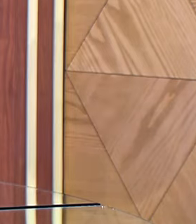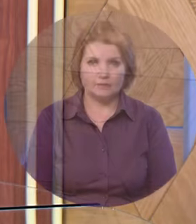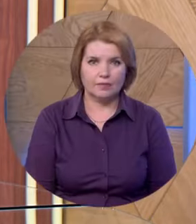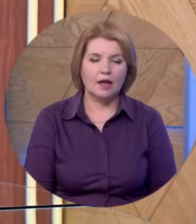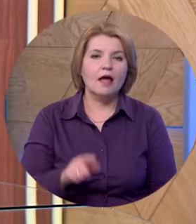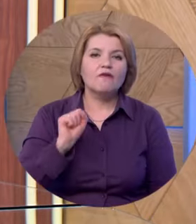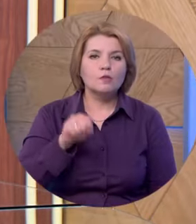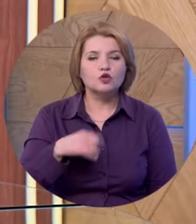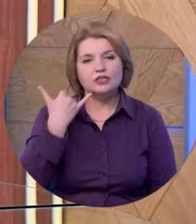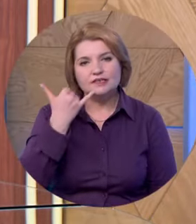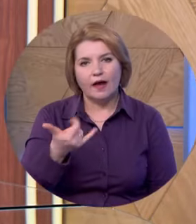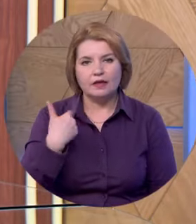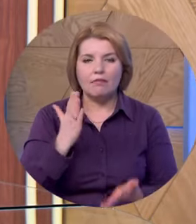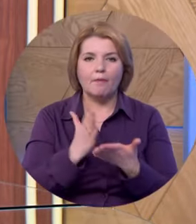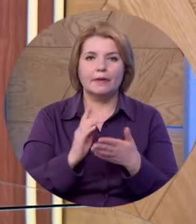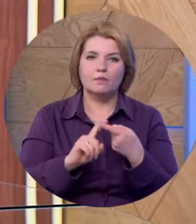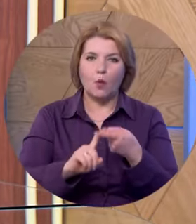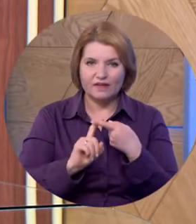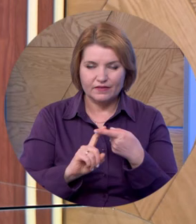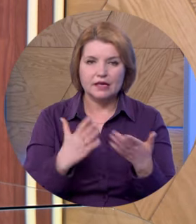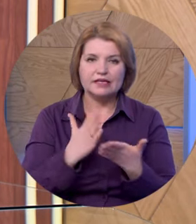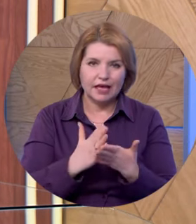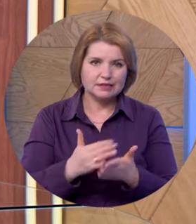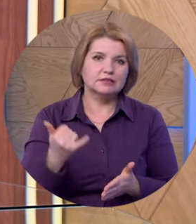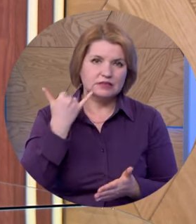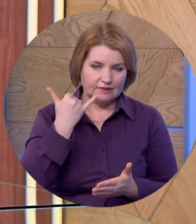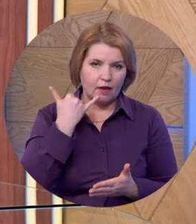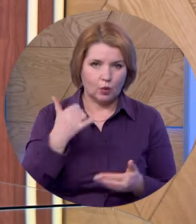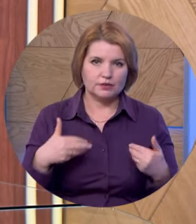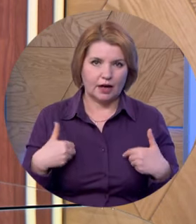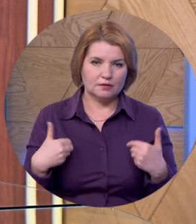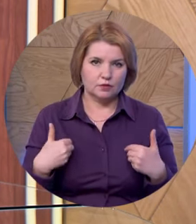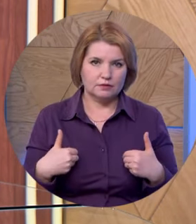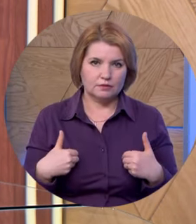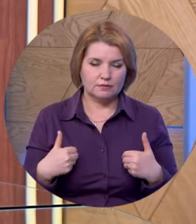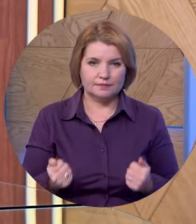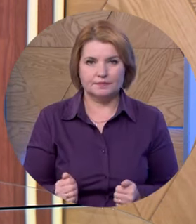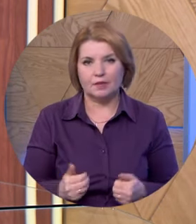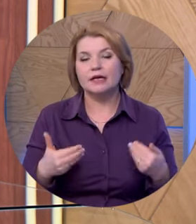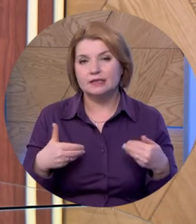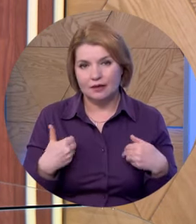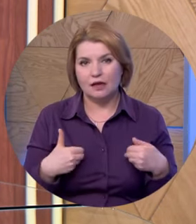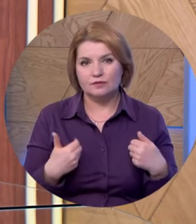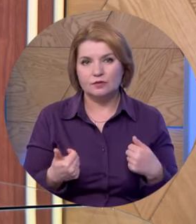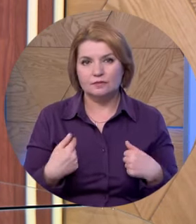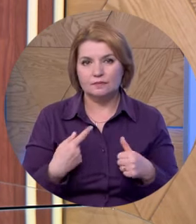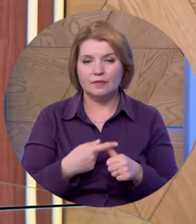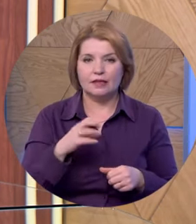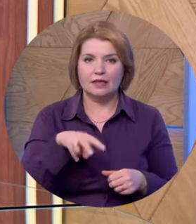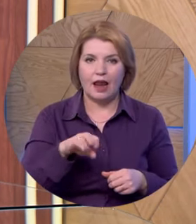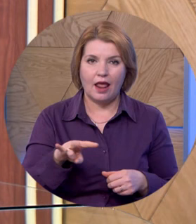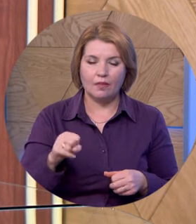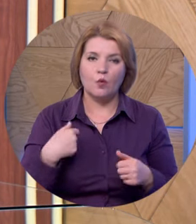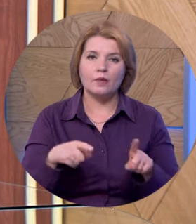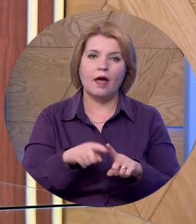Это телефон прямого эфира. У нас есть еще звонок. Здравствуйте. Здравствуйте, меня зовут Елена, и у